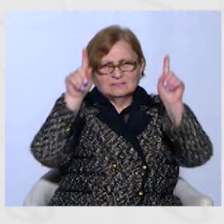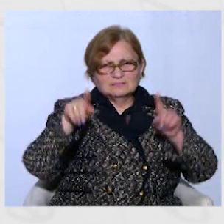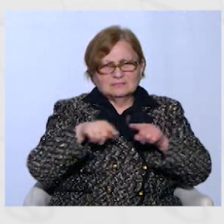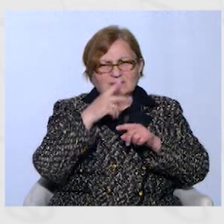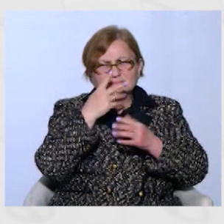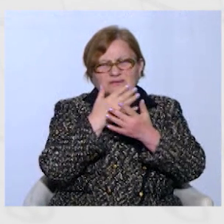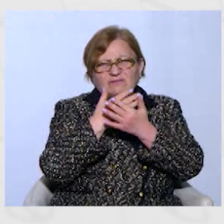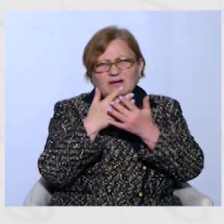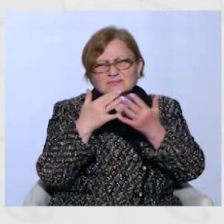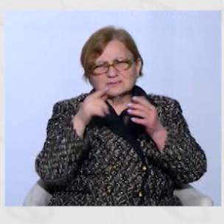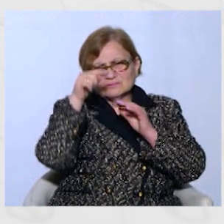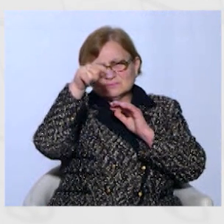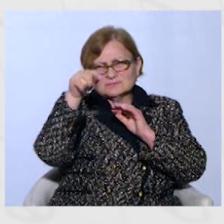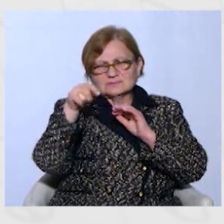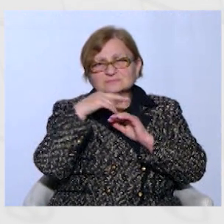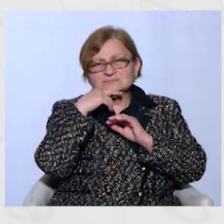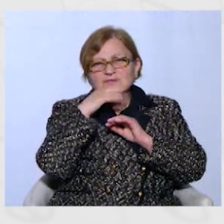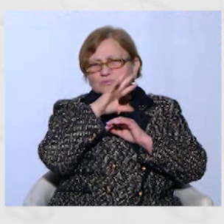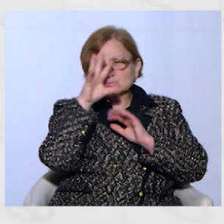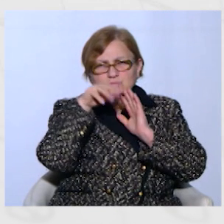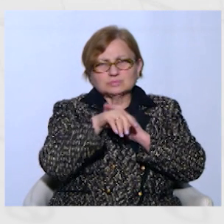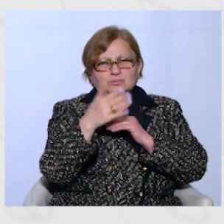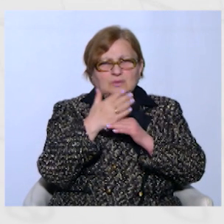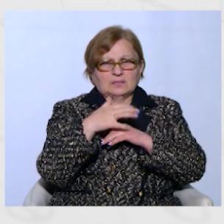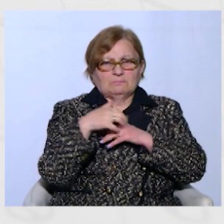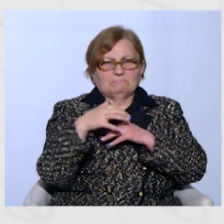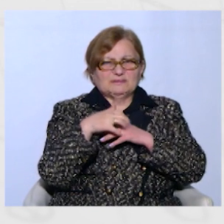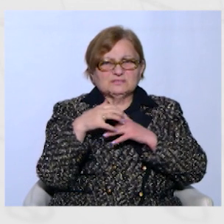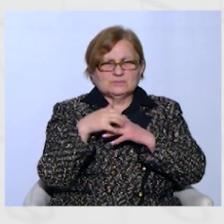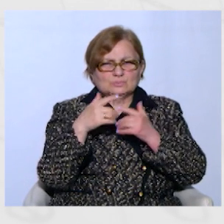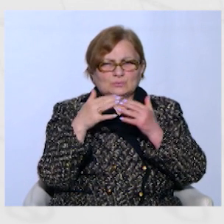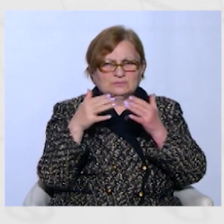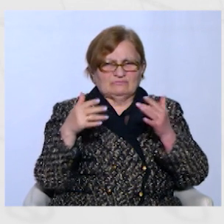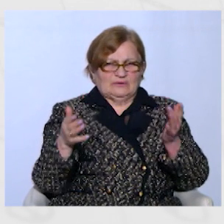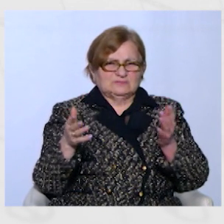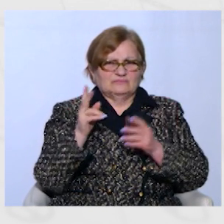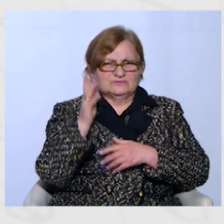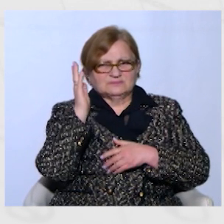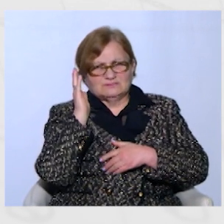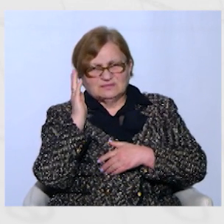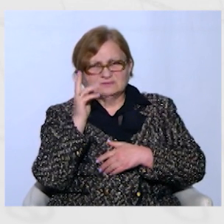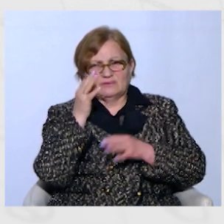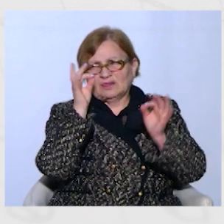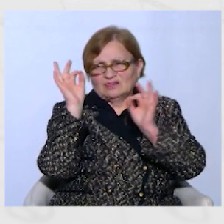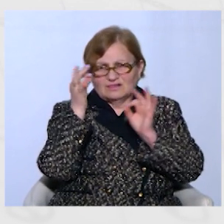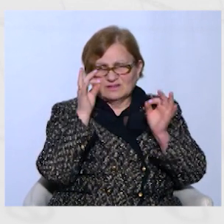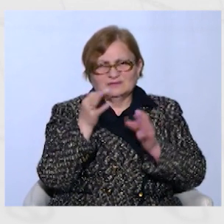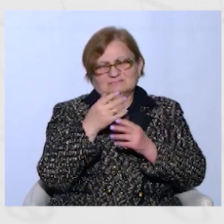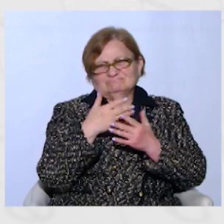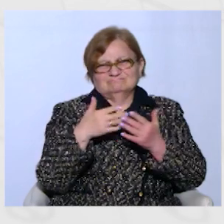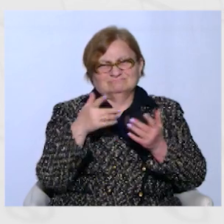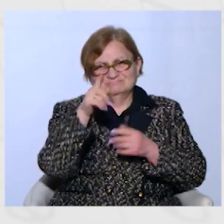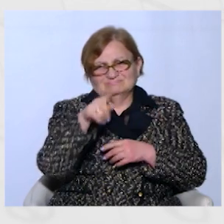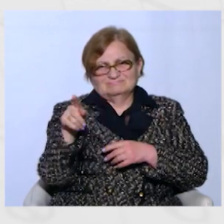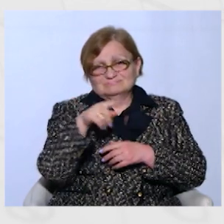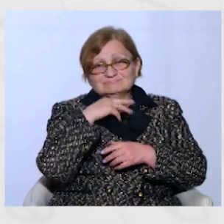აწყობა შეიძლება. ხედავთ, აი სულ სხვადასხვანაირი ფისო, რომელიც იზმორება, რომელიც წევს, რომელიც იყურება და ასე შემდეგ.